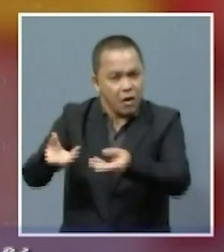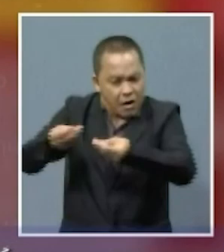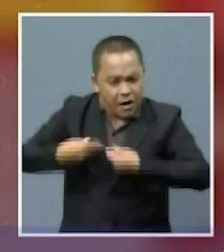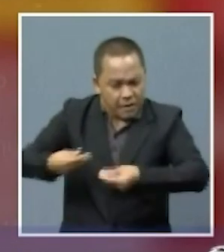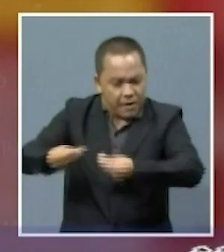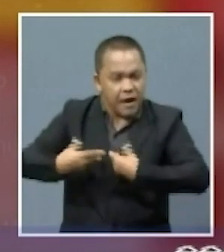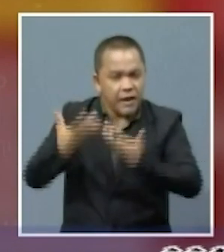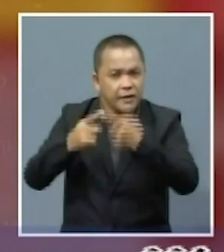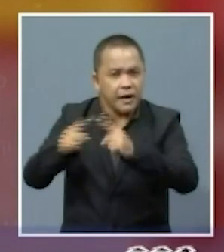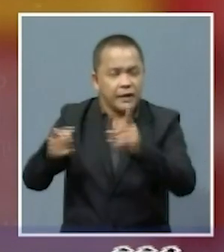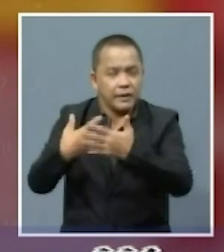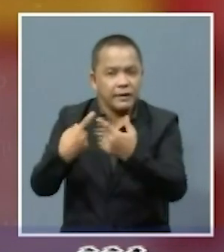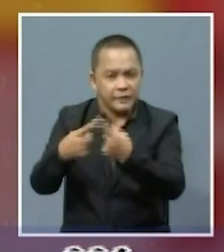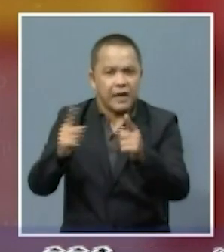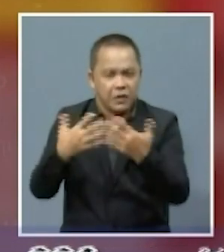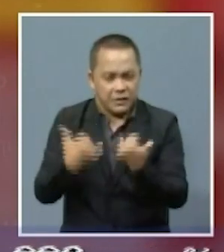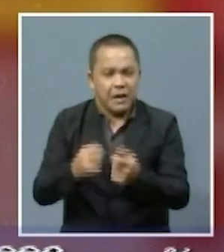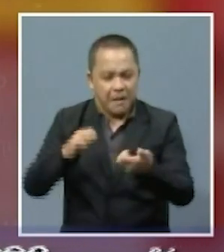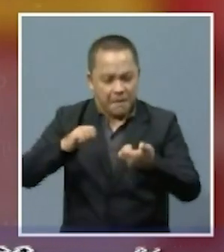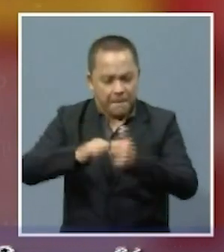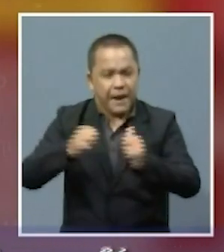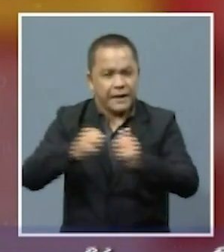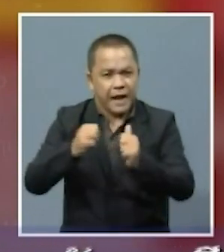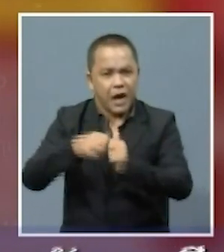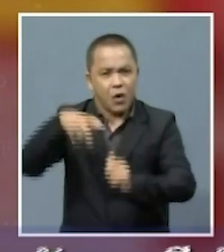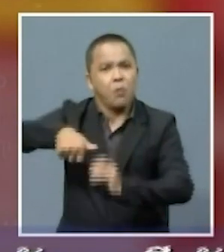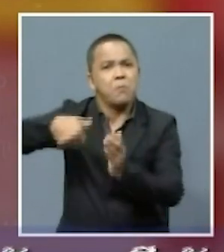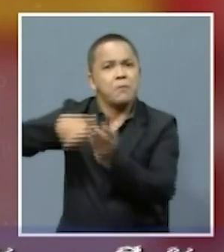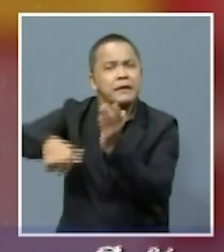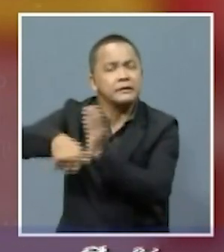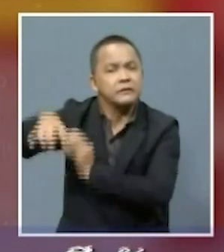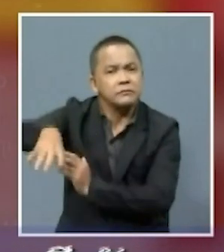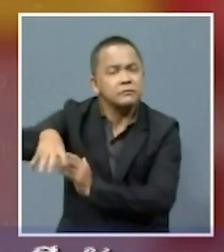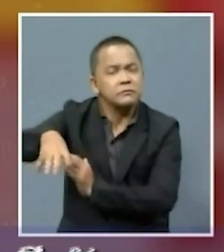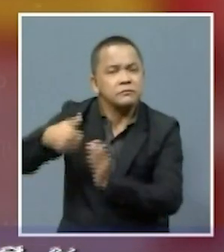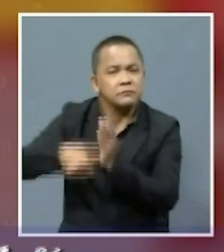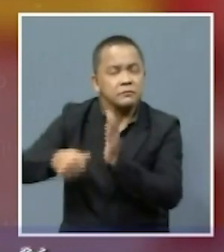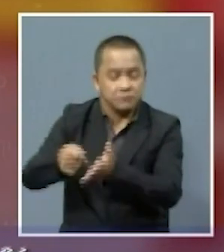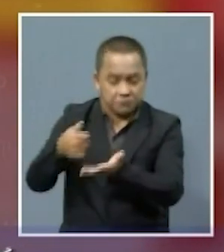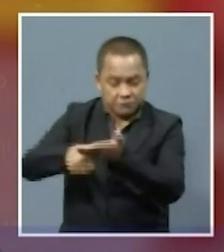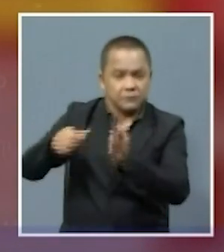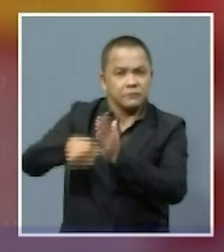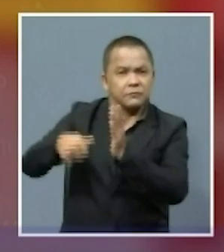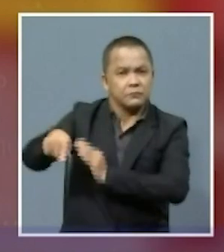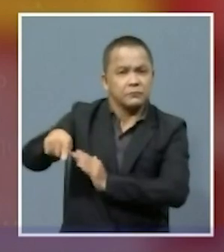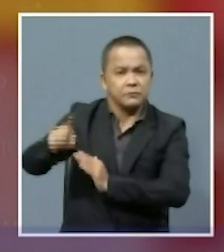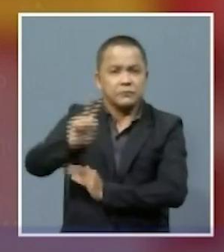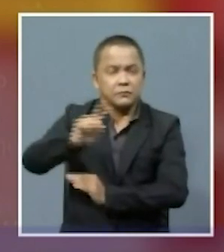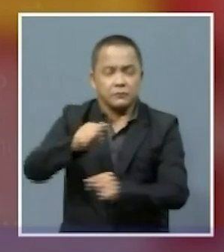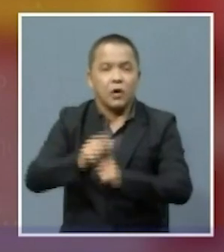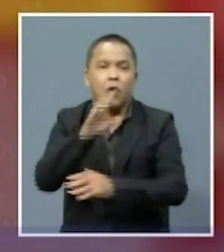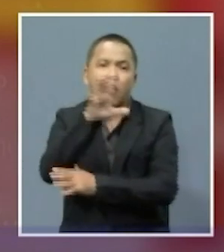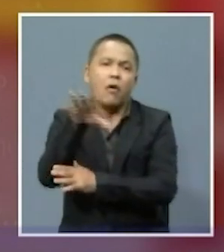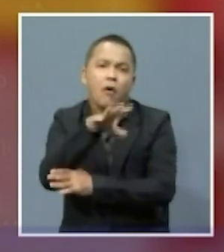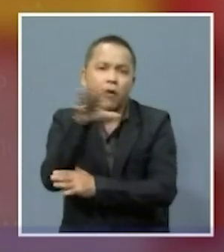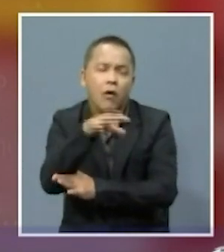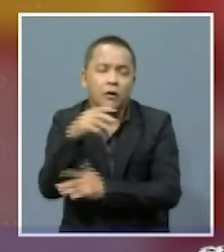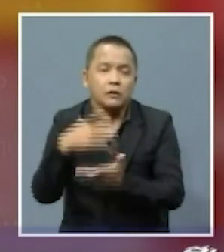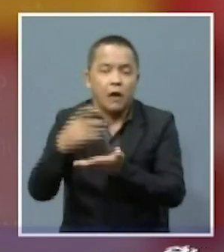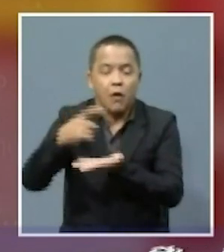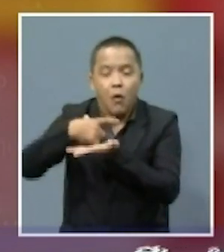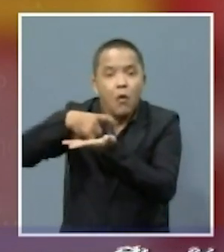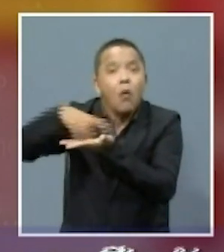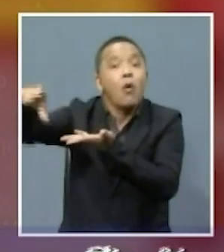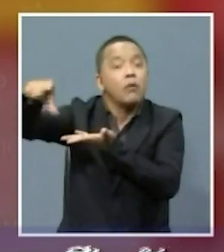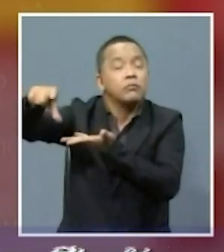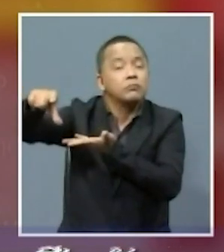มาให้ด้วยนะแล้วแต่ตอนนี้คือติดอยู่ที่ศุลกากรคือพอติดอยู่แบบนี้ยังไงล่ะก็คือหลอกให้เราเนี่ยโอนเงินไ